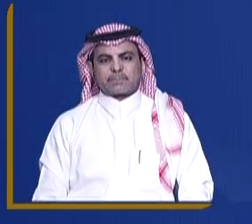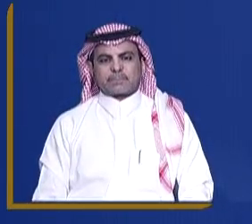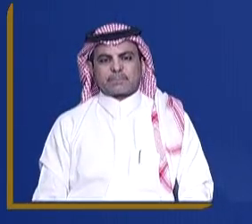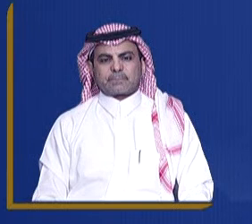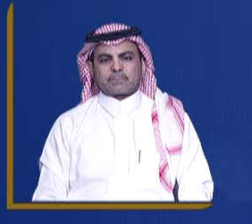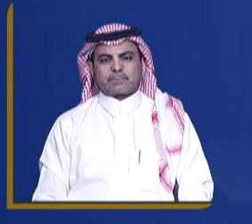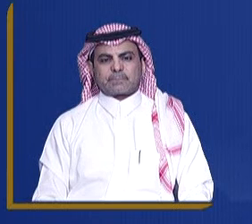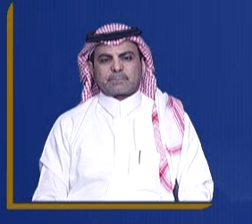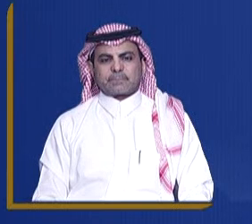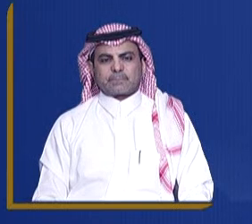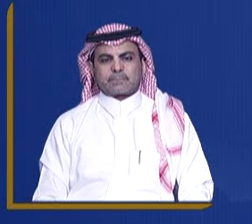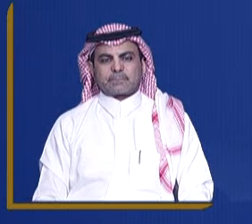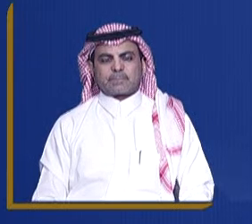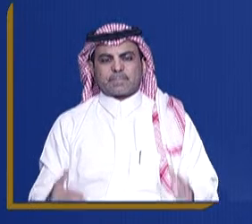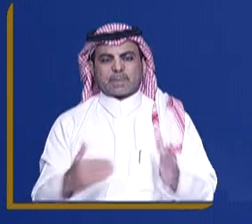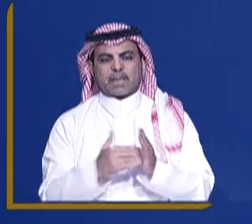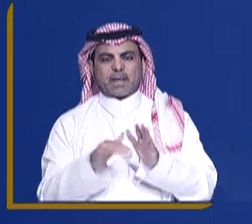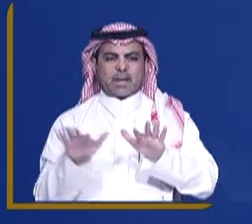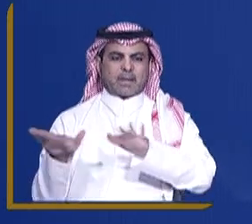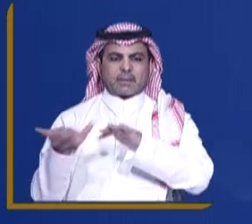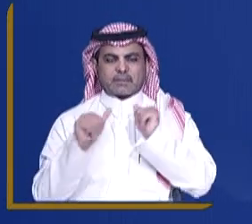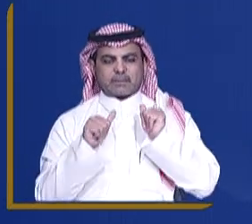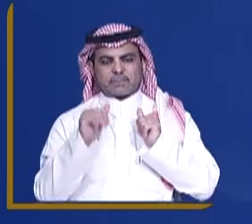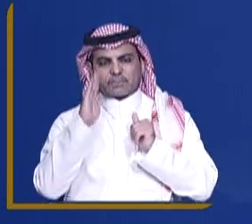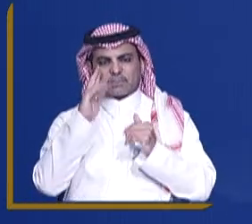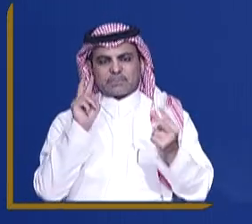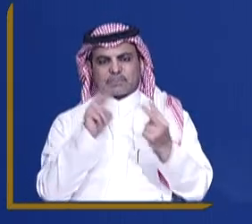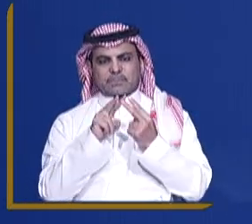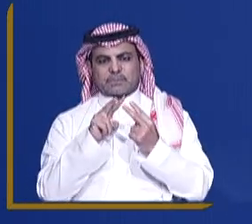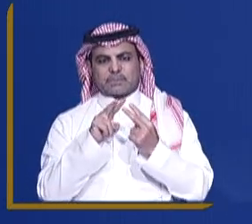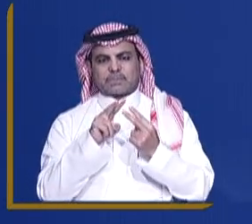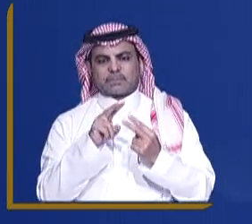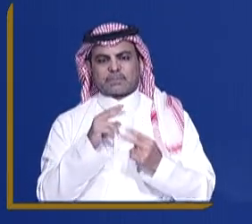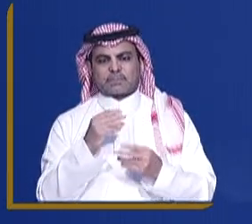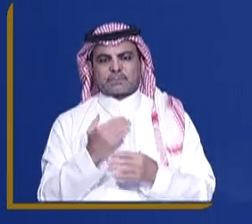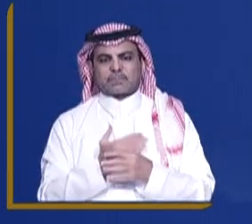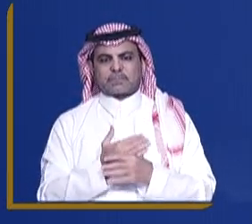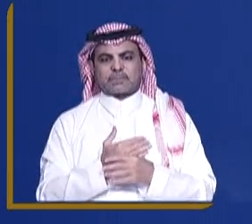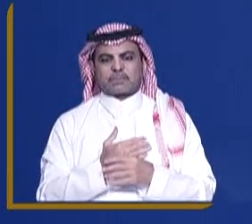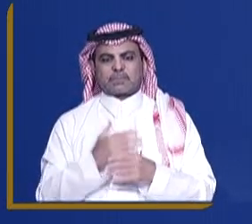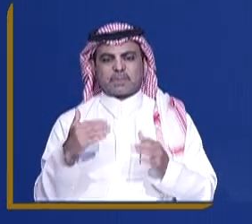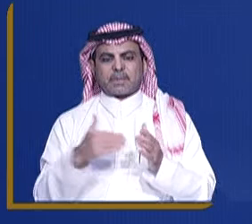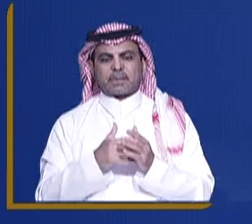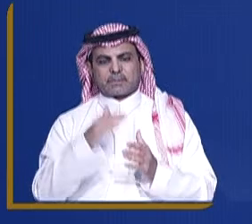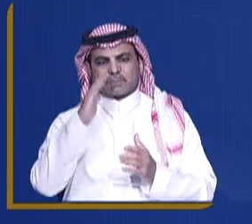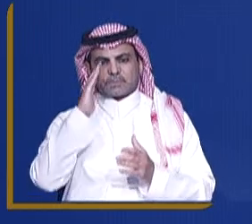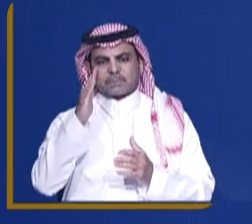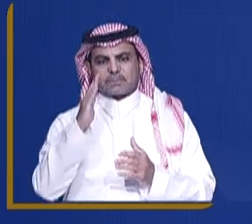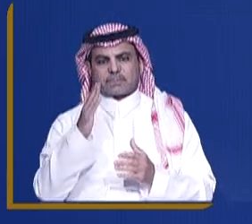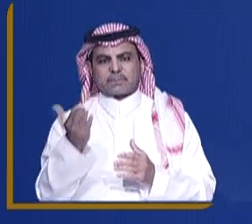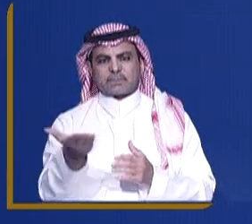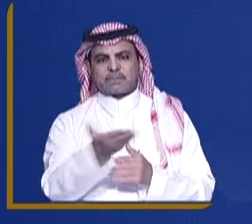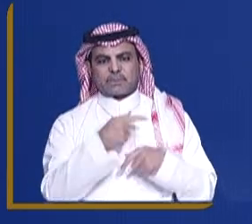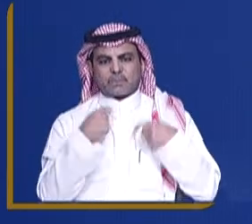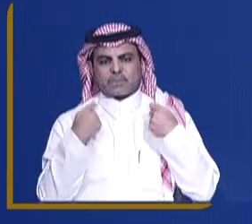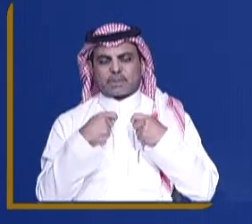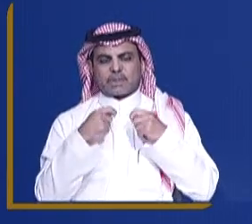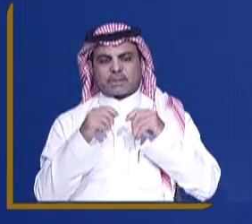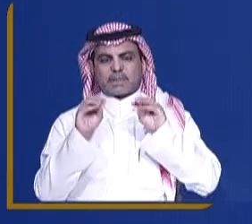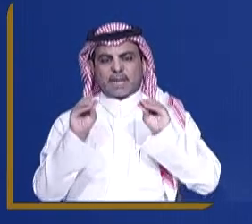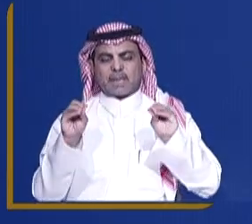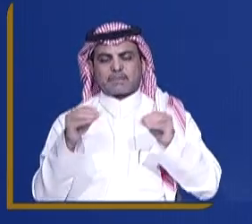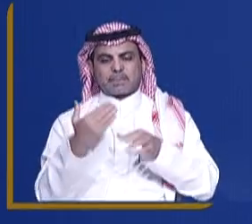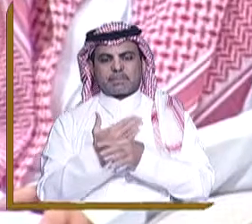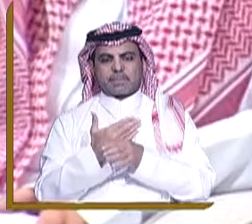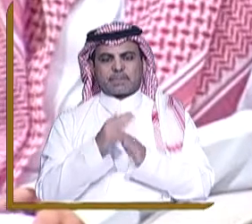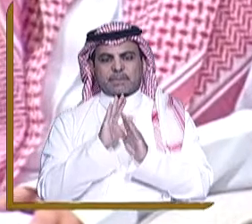طيب أنا في الأعتقد أشكركم حقيقة جزيل الشكر، وفي الختام أشكر زميلي معالي وزير الإعلام على